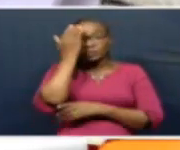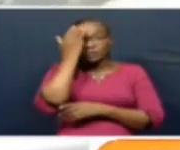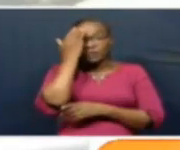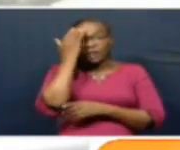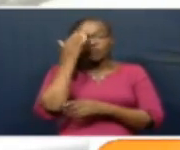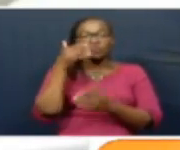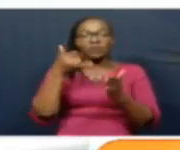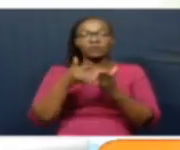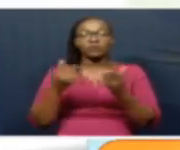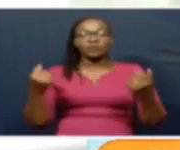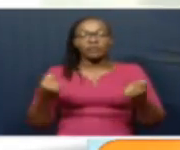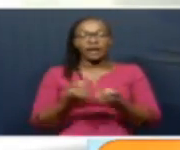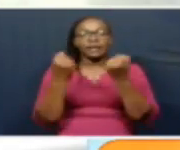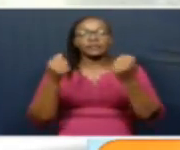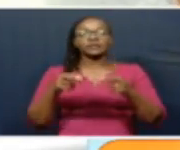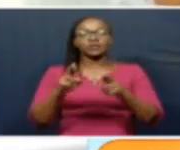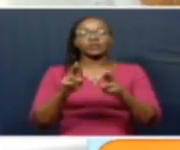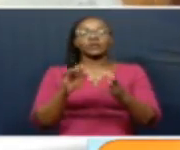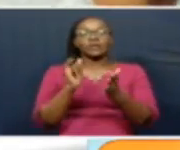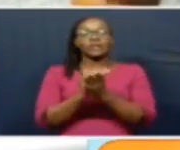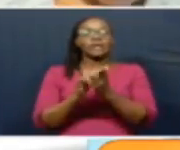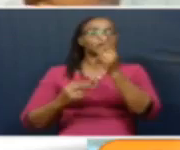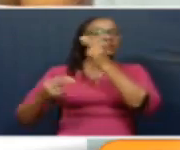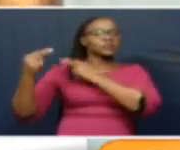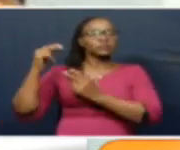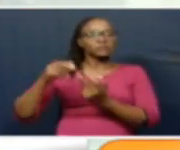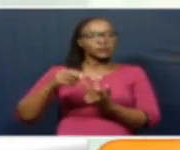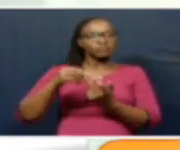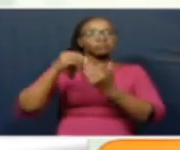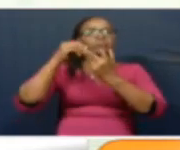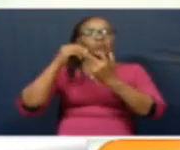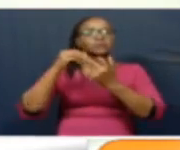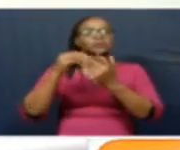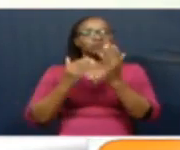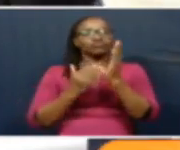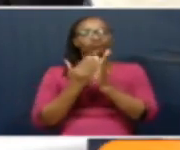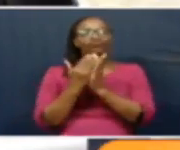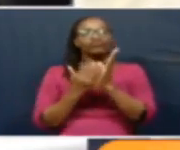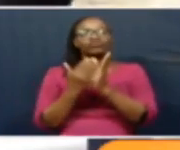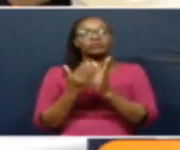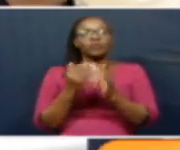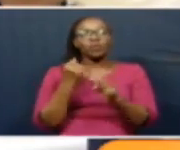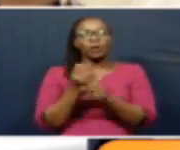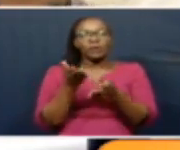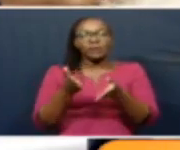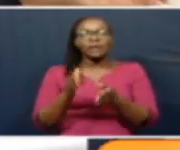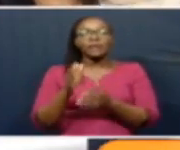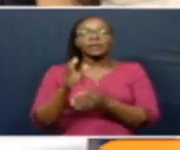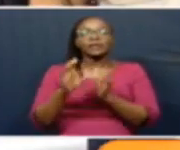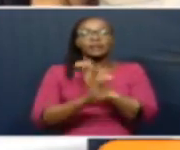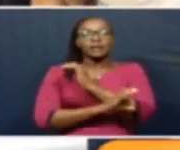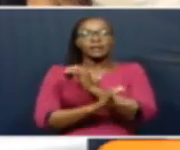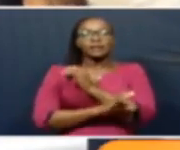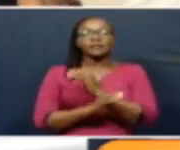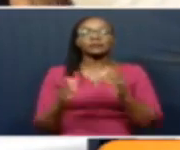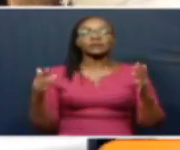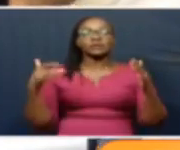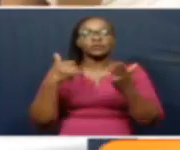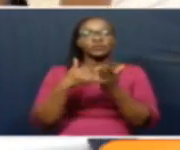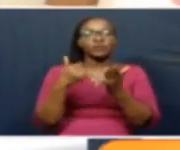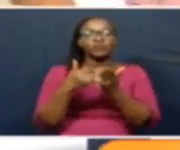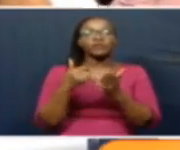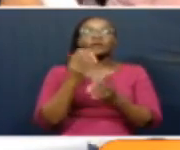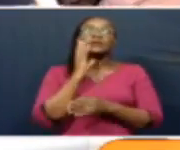barabarani. Operesheni hiyo ya kihistoria na ya kipekee kuwahi kushuhudiwa humu nchini ikihusisha kikundi cha madaktari kutoka hospitali kuu